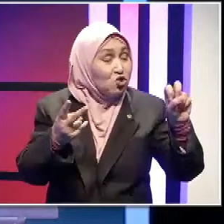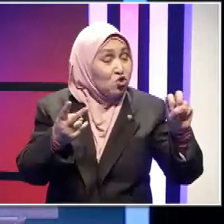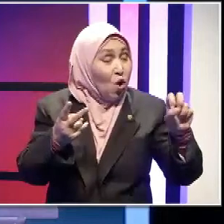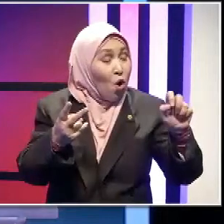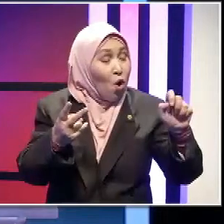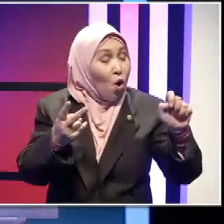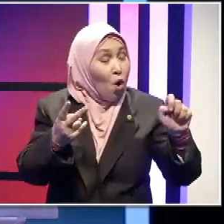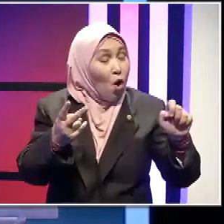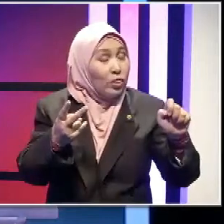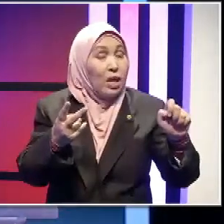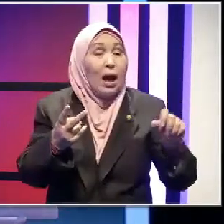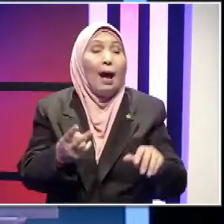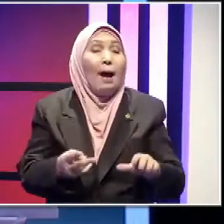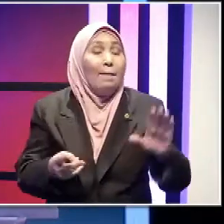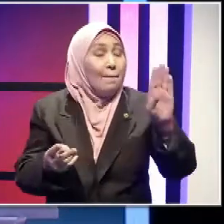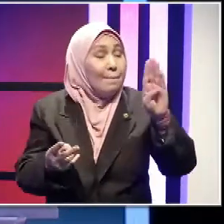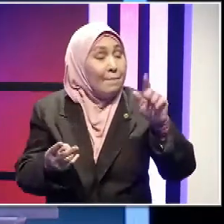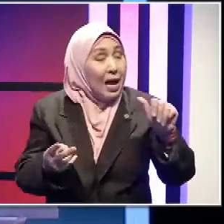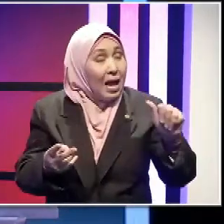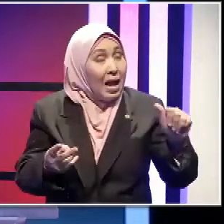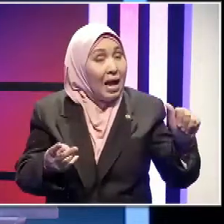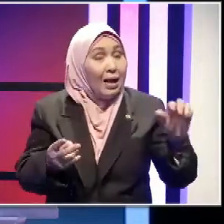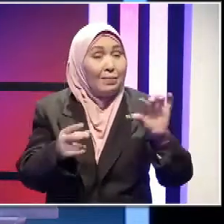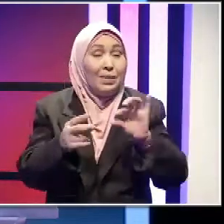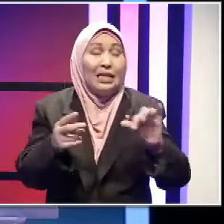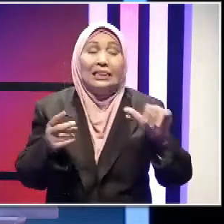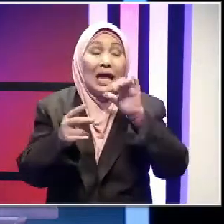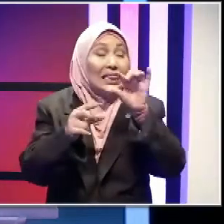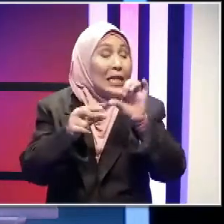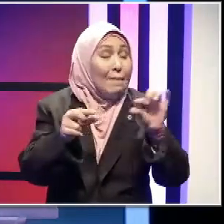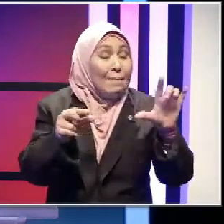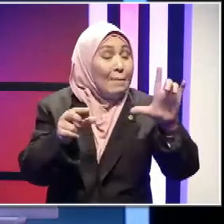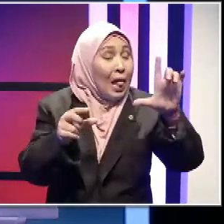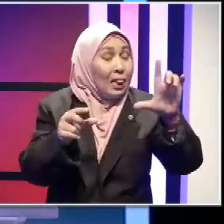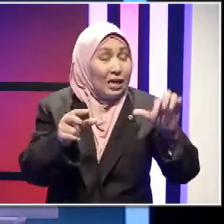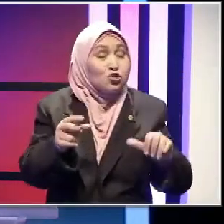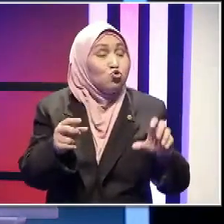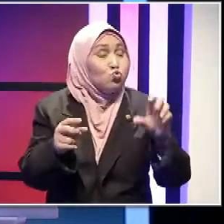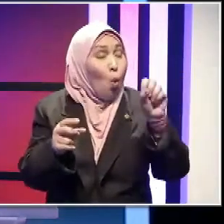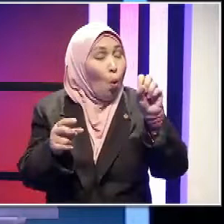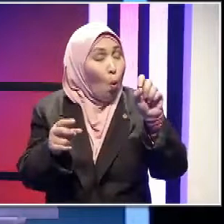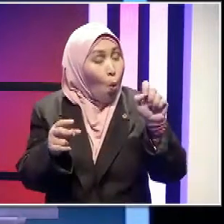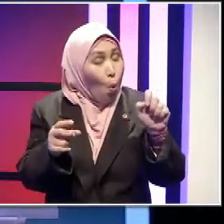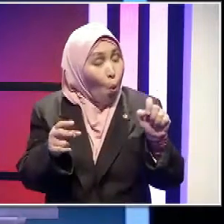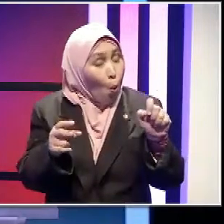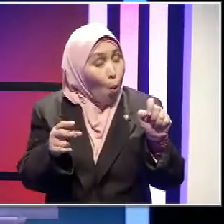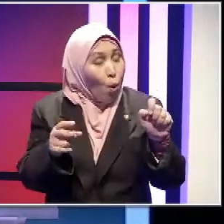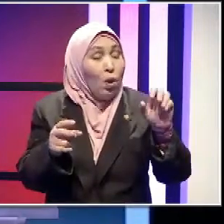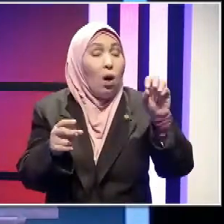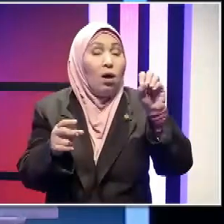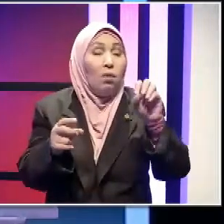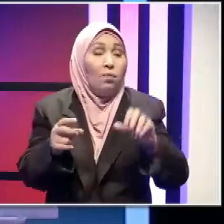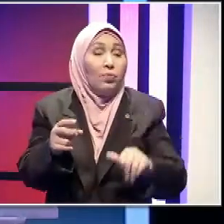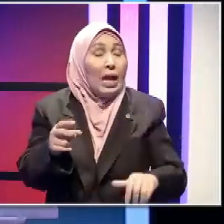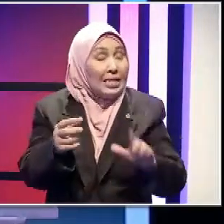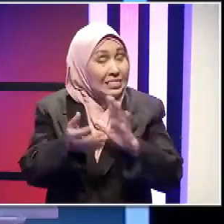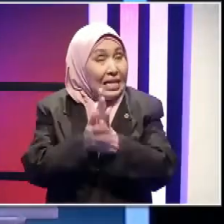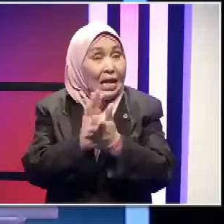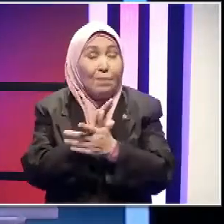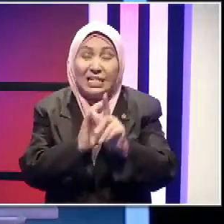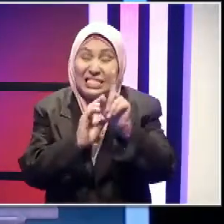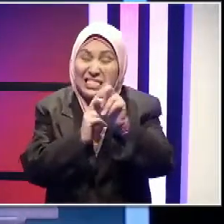Fu ne Budi ringan Baduy takeban sungguh Tuban istilahkan hot jadikan hati